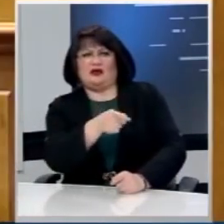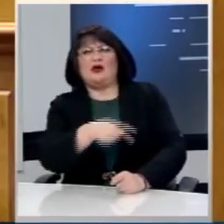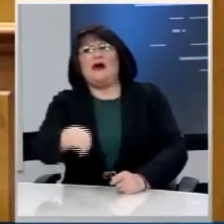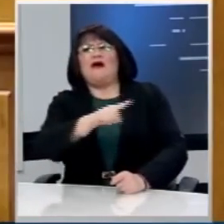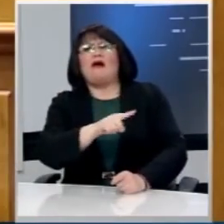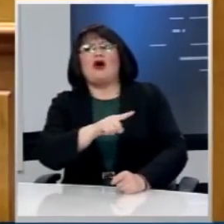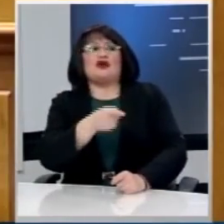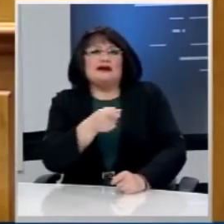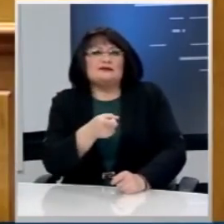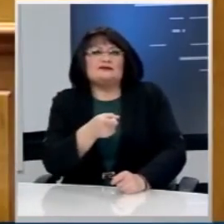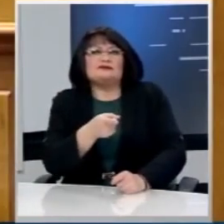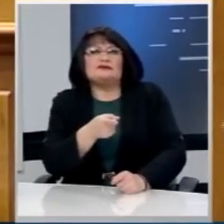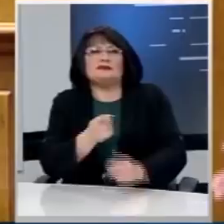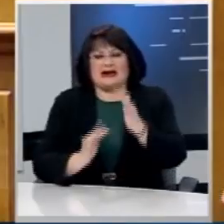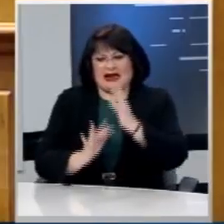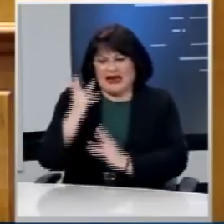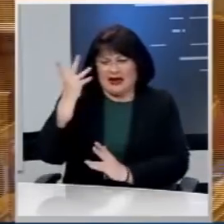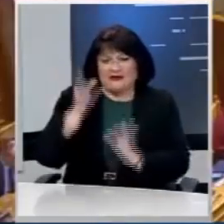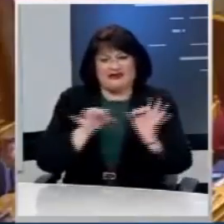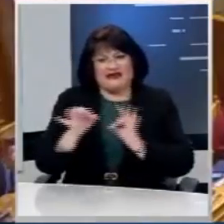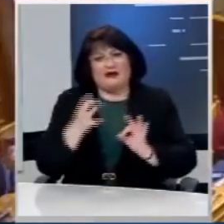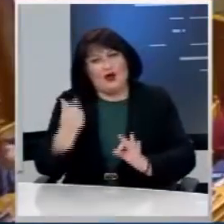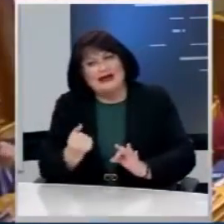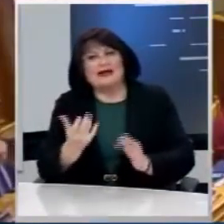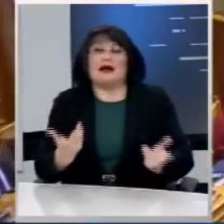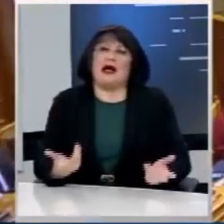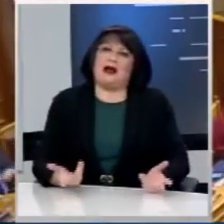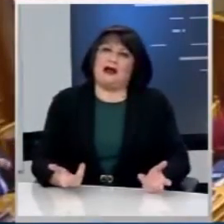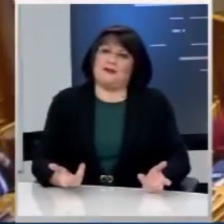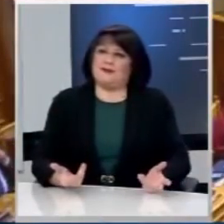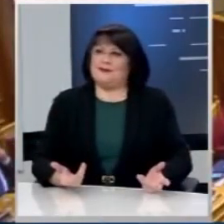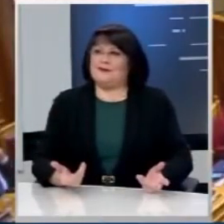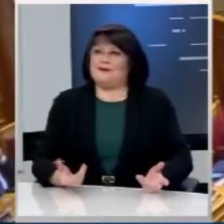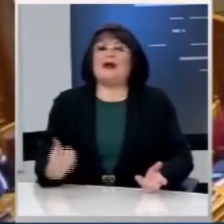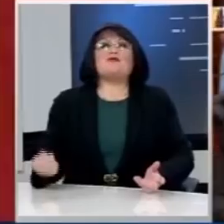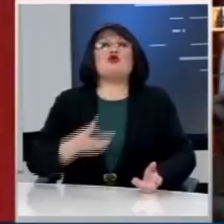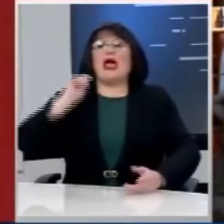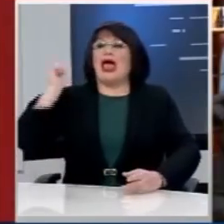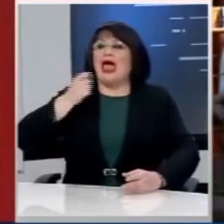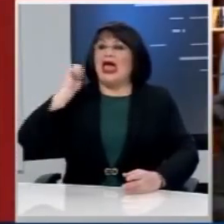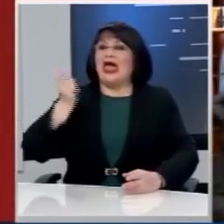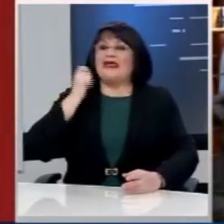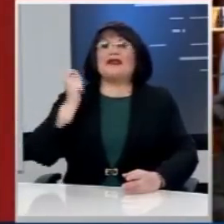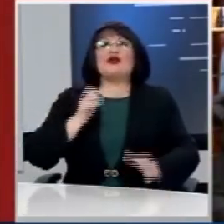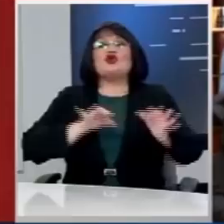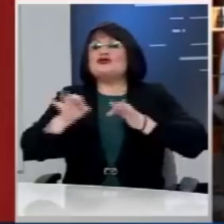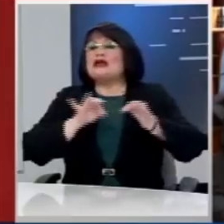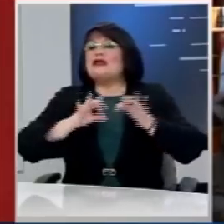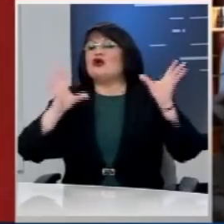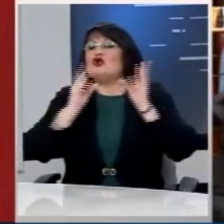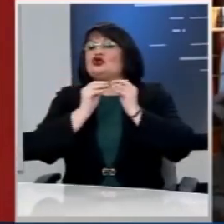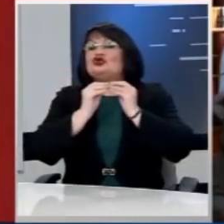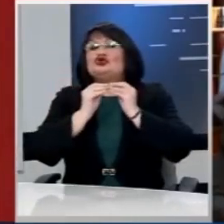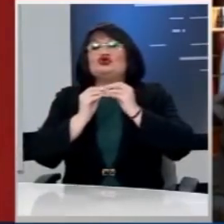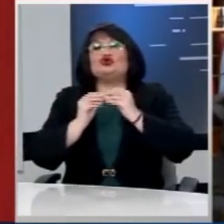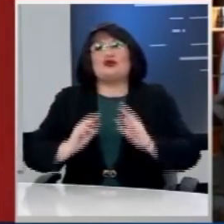δεν έχετε δηλαδή αναπτυξιακό σχέδιο. Το νέο Εθνικό Σχέδιο για την Ενέργεια και το